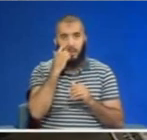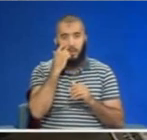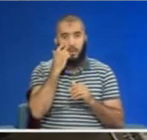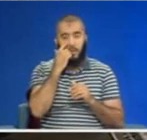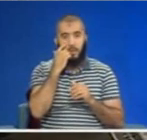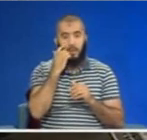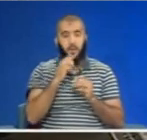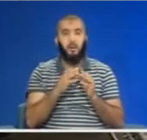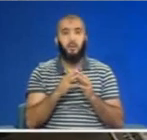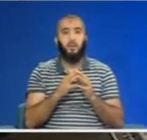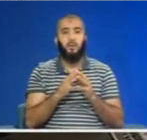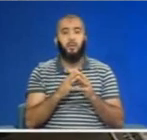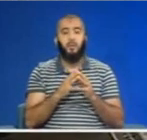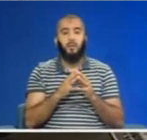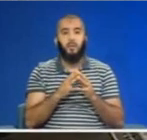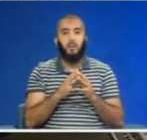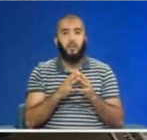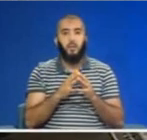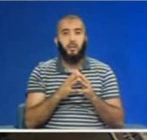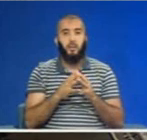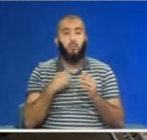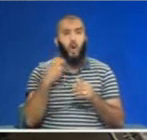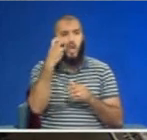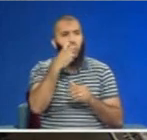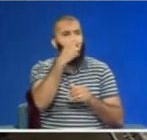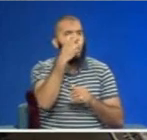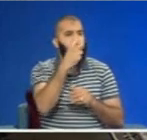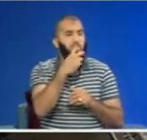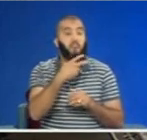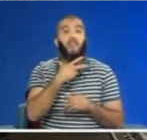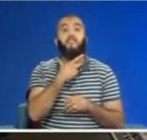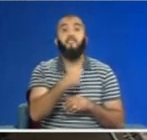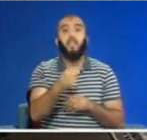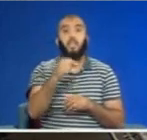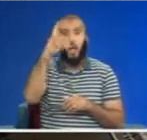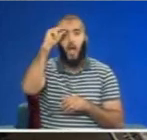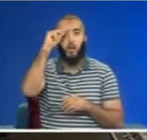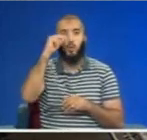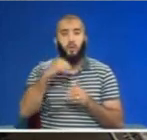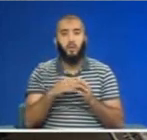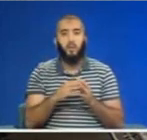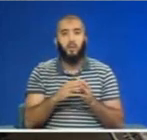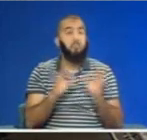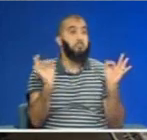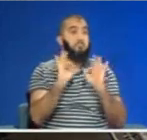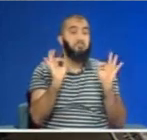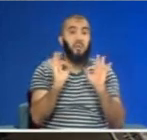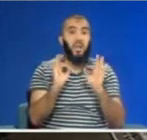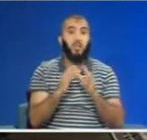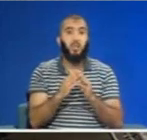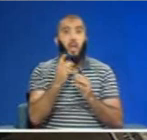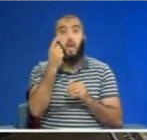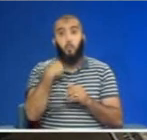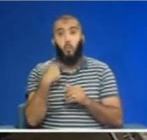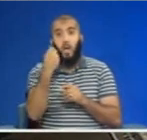رقبتنا تهاونا عليه. حوست على وليدها كي حوست على وليدها ما بديتوش خليت الأمانة